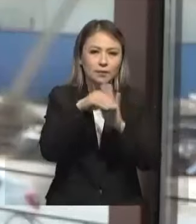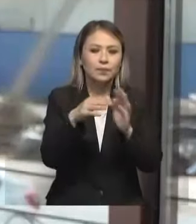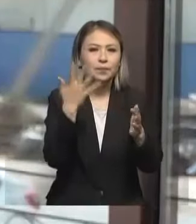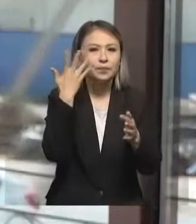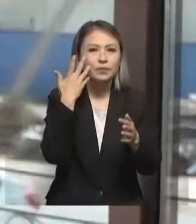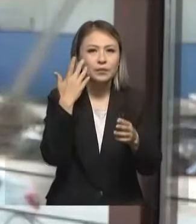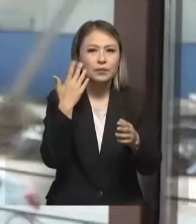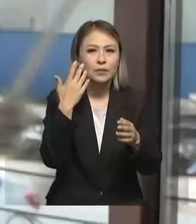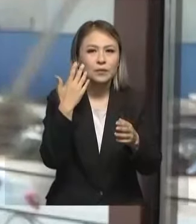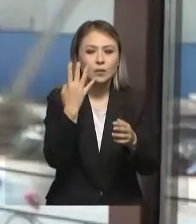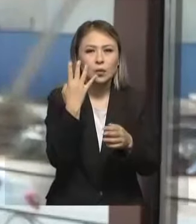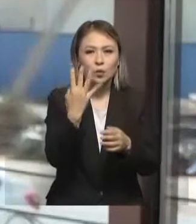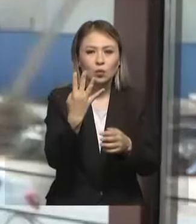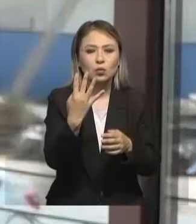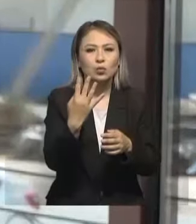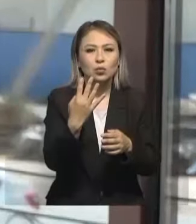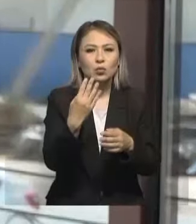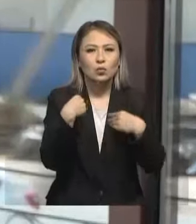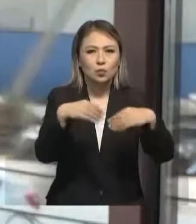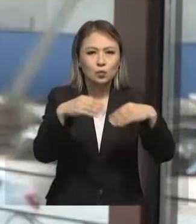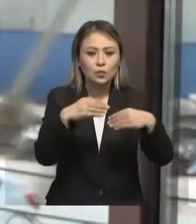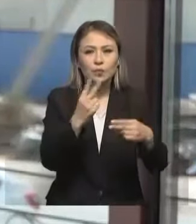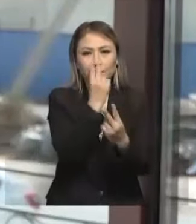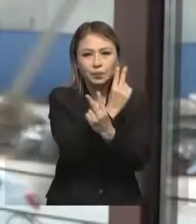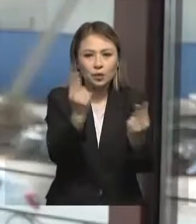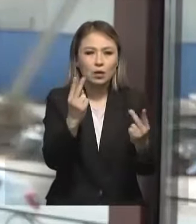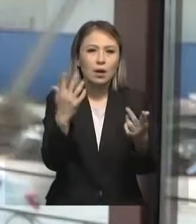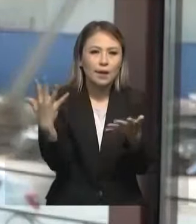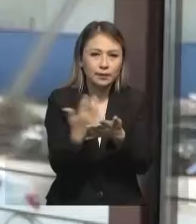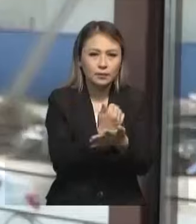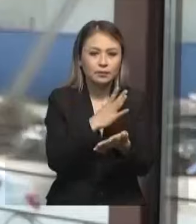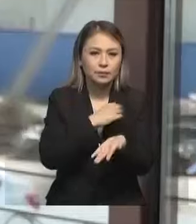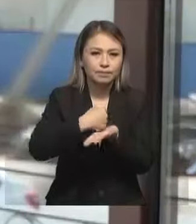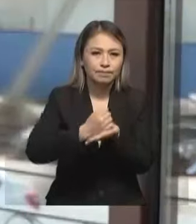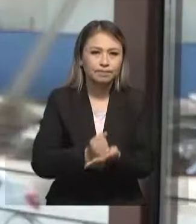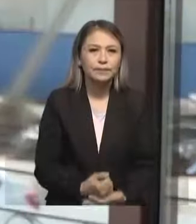кетіп қалған, төрт шаруашылықтың жерлерін барып қарап, анықтап қойдық.